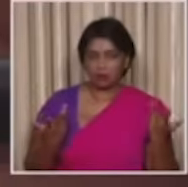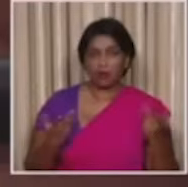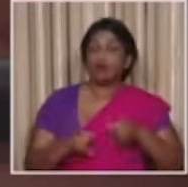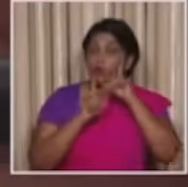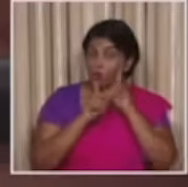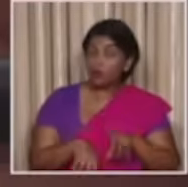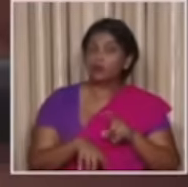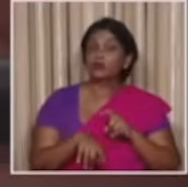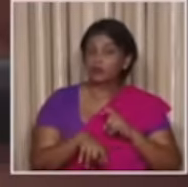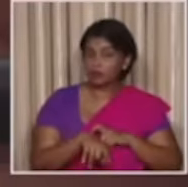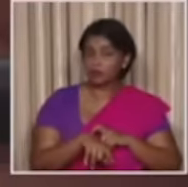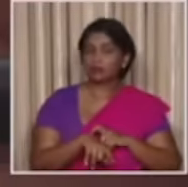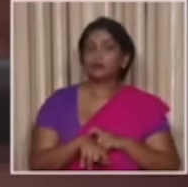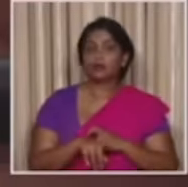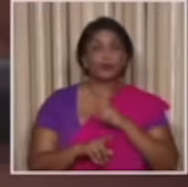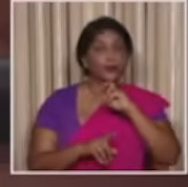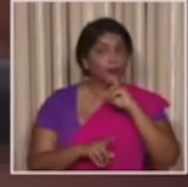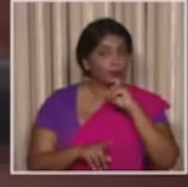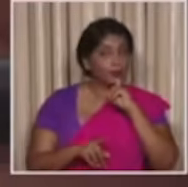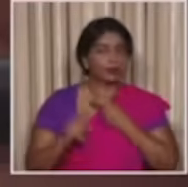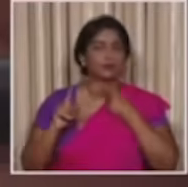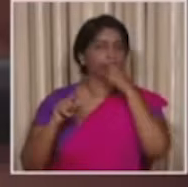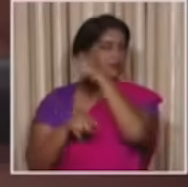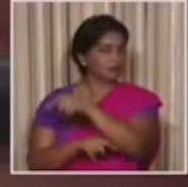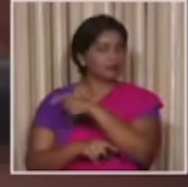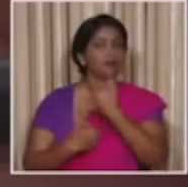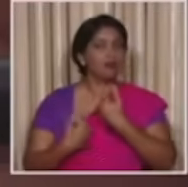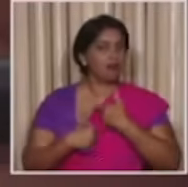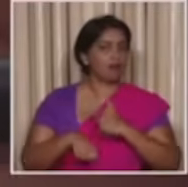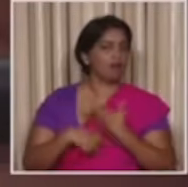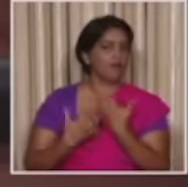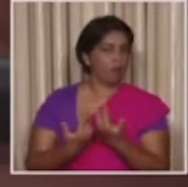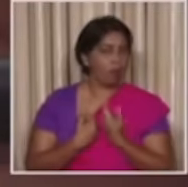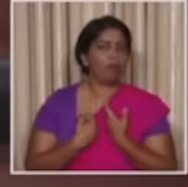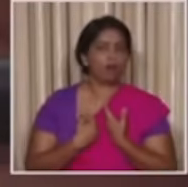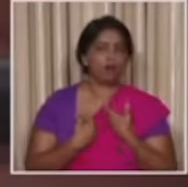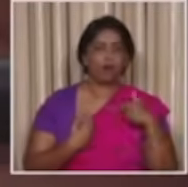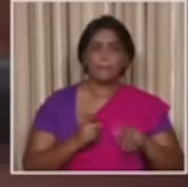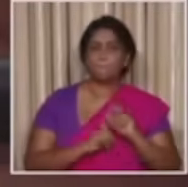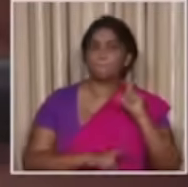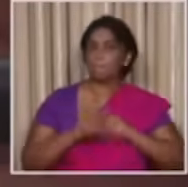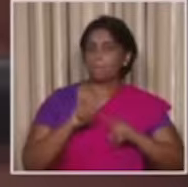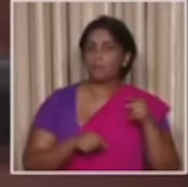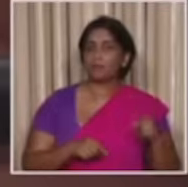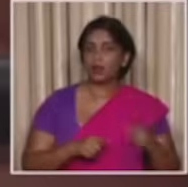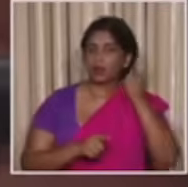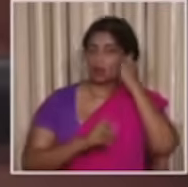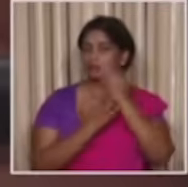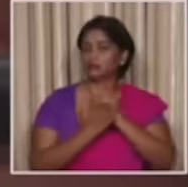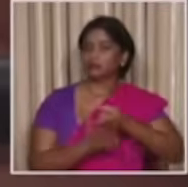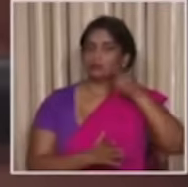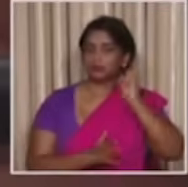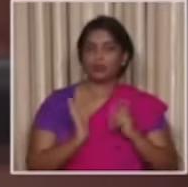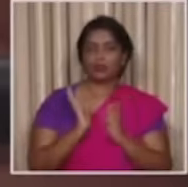ඒ වගේ වෙලාවකදී තමයි අධිකරණයට ගිහිල්ලා අපිට අවස්ථාවක් තියෙන්න ඕන. දැන් මේ පාර්ලිමේන්තුවේ යෝජනාව සම්මත